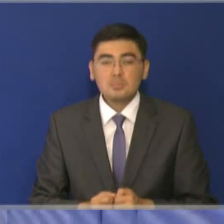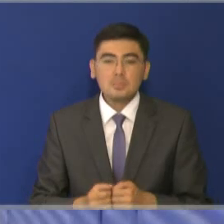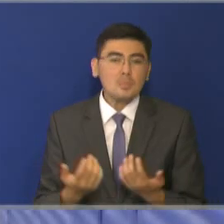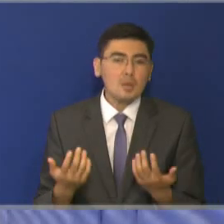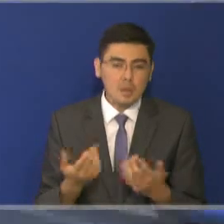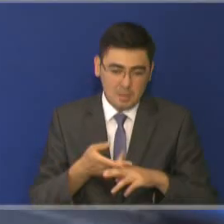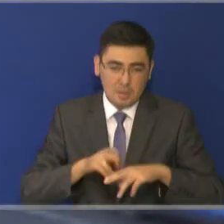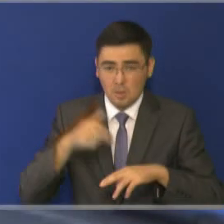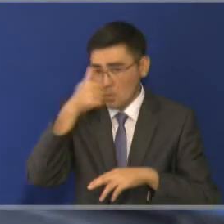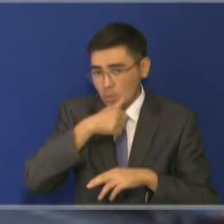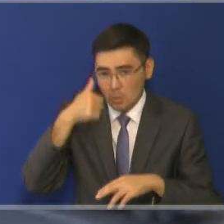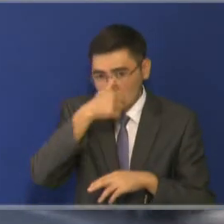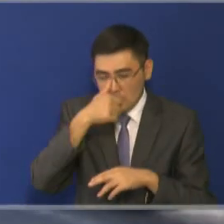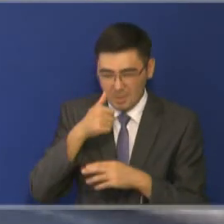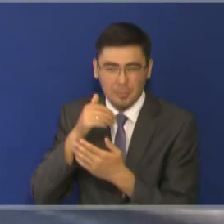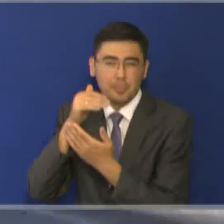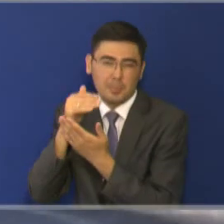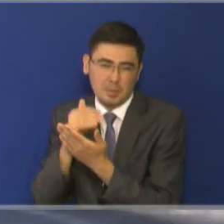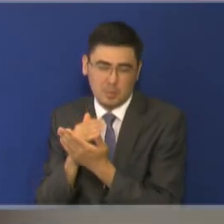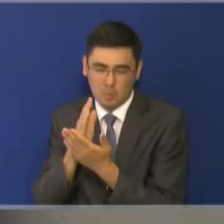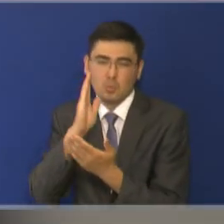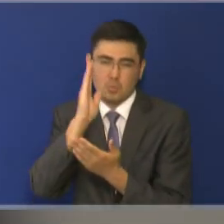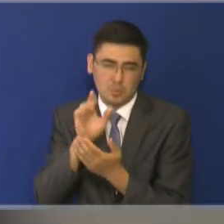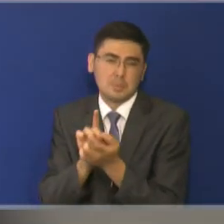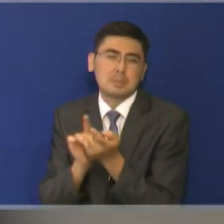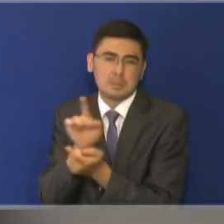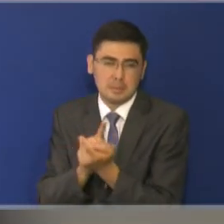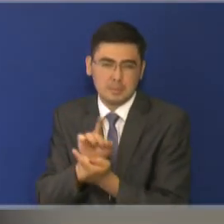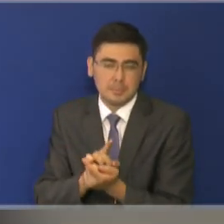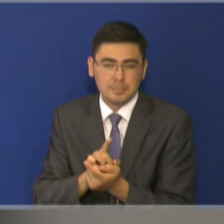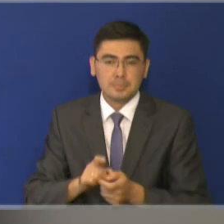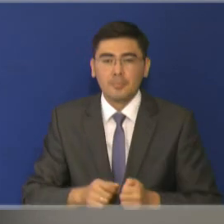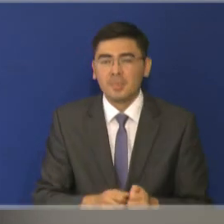айтуынша, биыл бағдарламаға өзгертулер енгізілген.